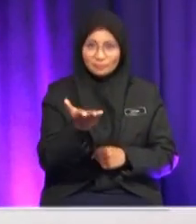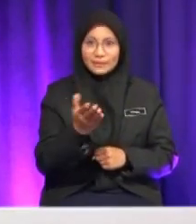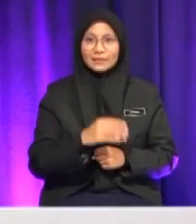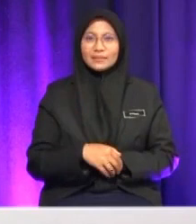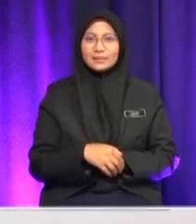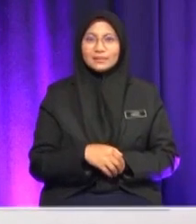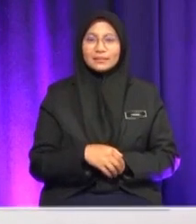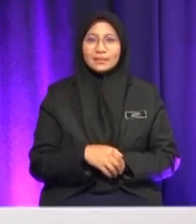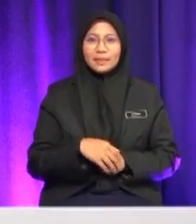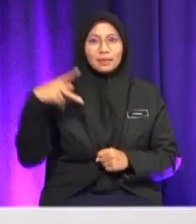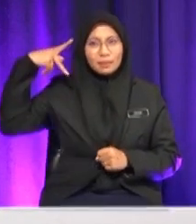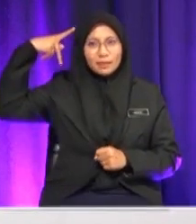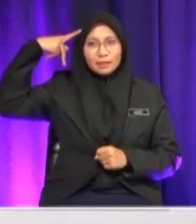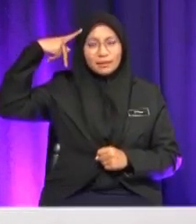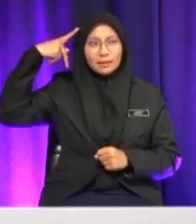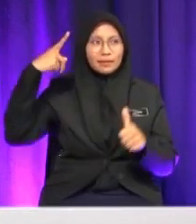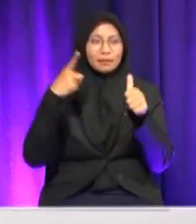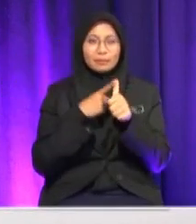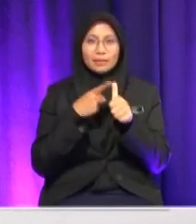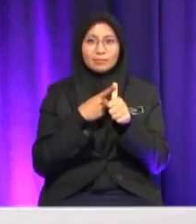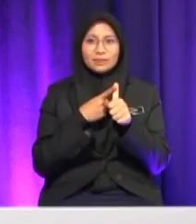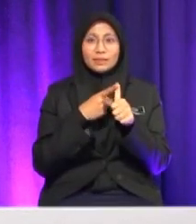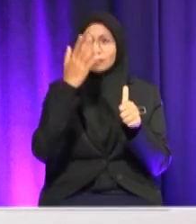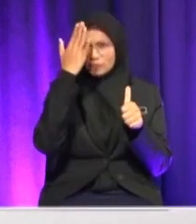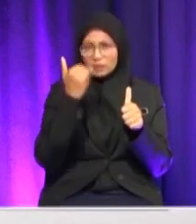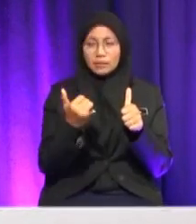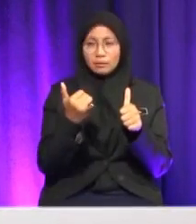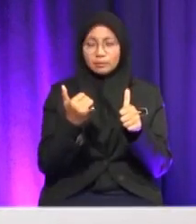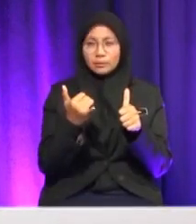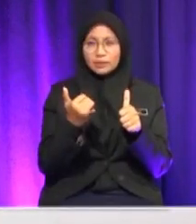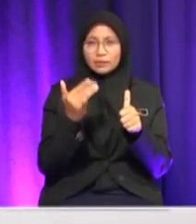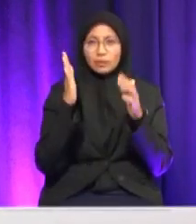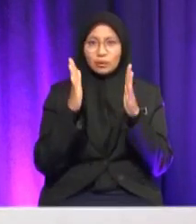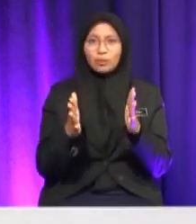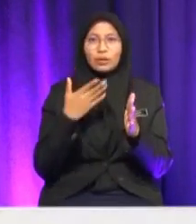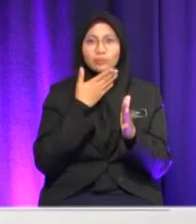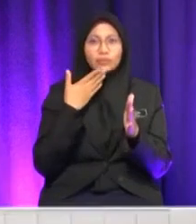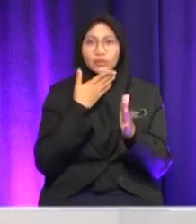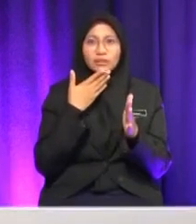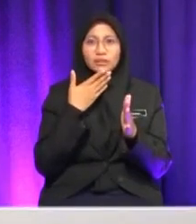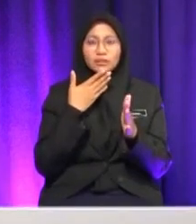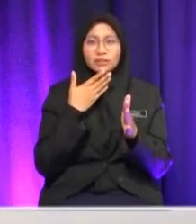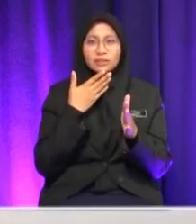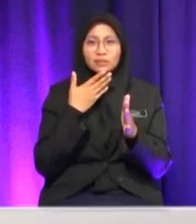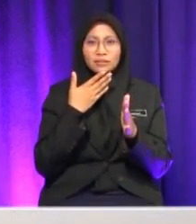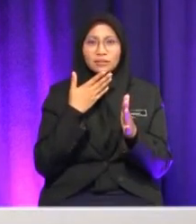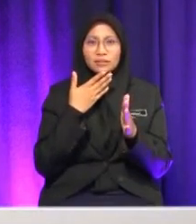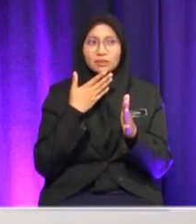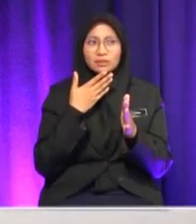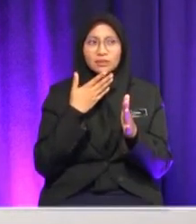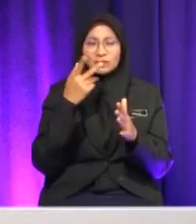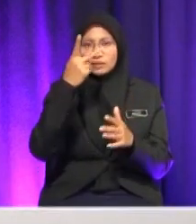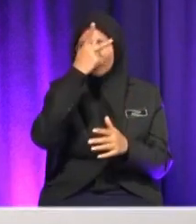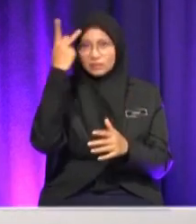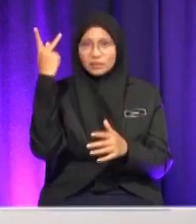Okey, so pertamanya kenapa golongan muda sering disyarikan sebagai muflis adalah disebabkan oleh